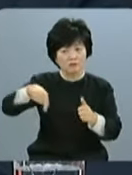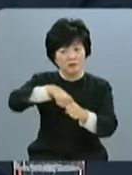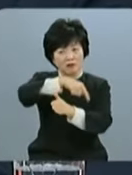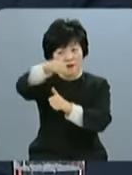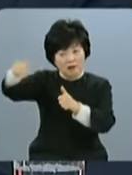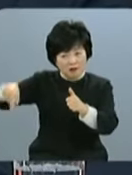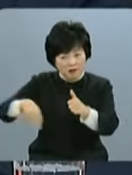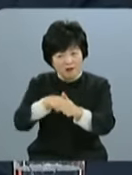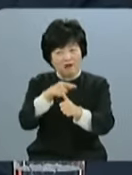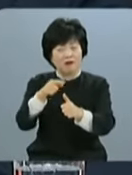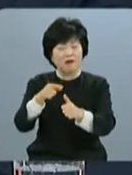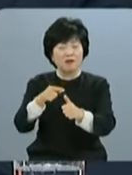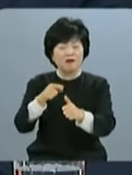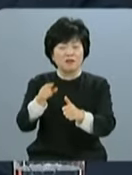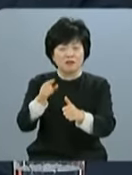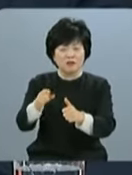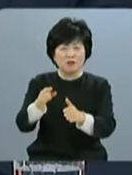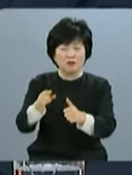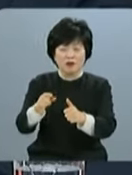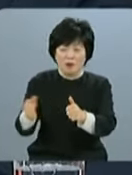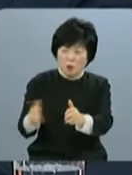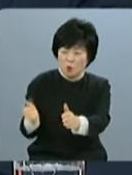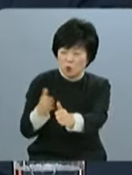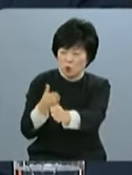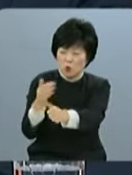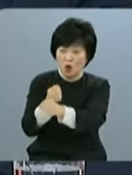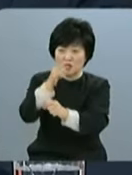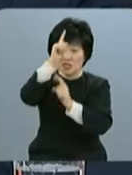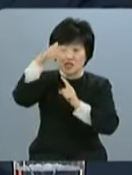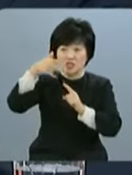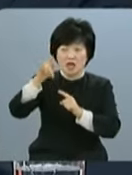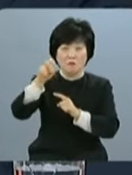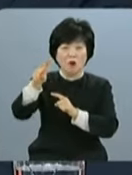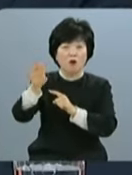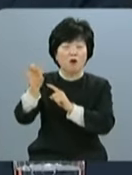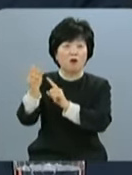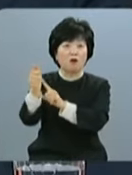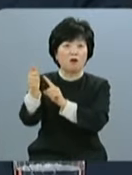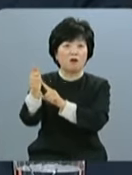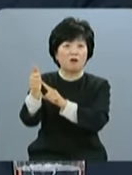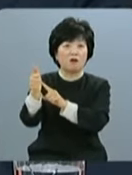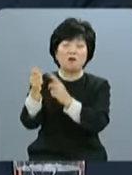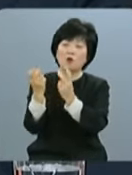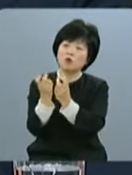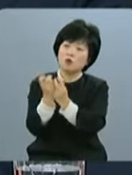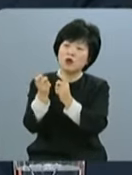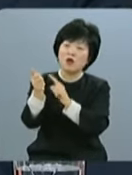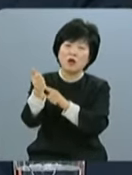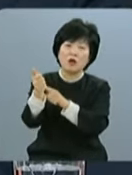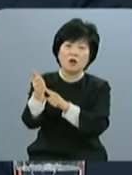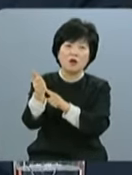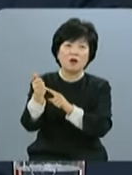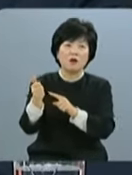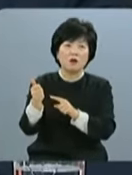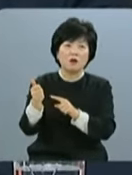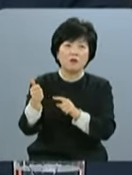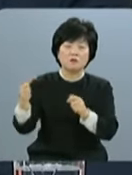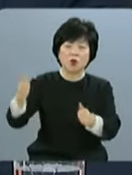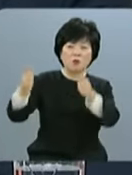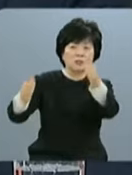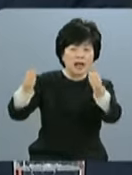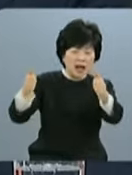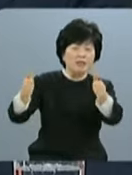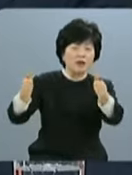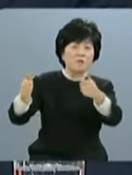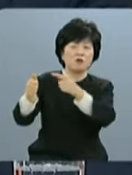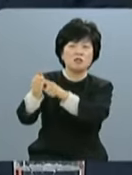해결책을 놓고 이런 것을 선동하는 이재명을 어떻게 TV 토론이나 앞으로의 그 후보로 만약에 되시면 본선 경쟁